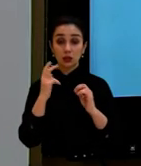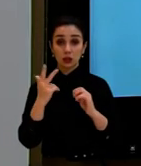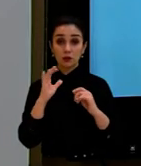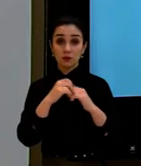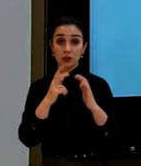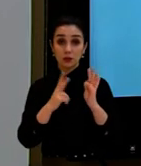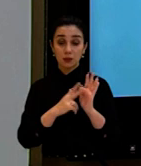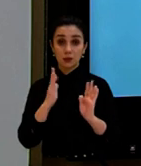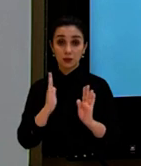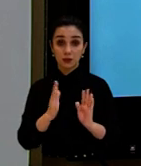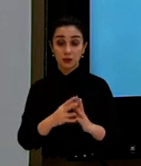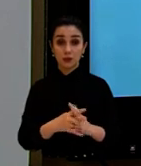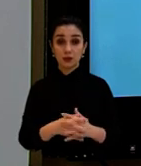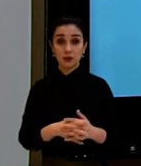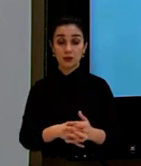18.